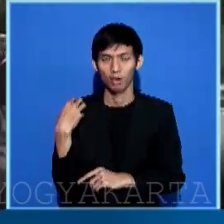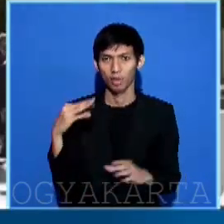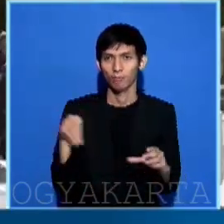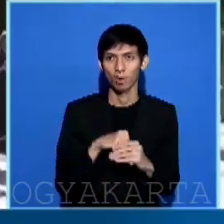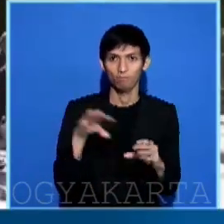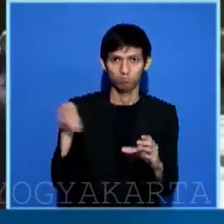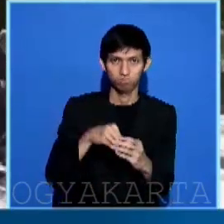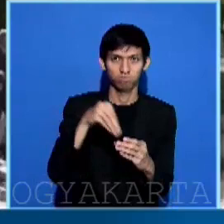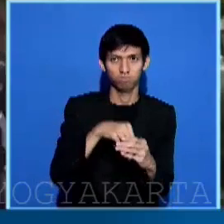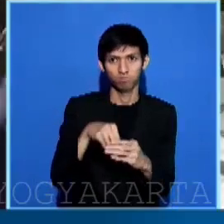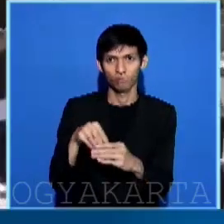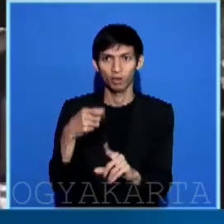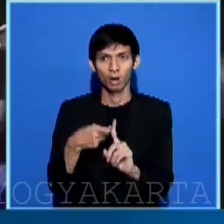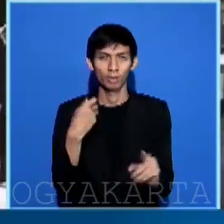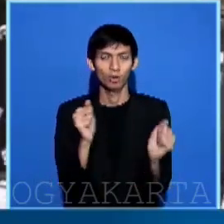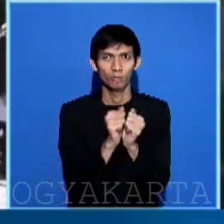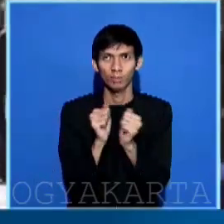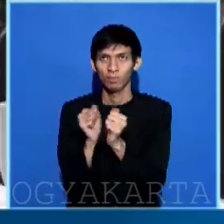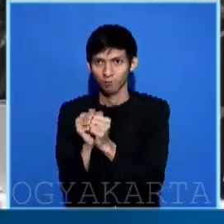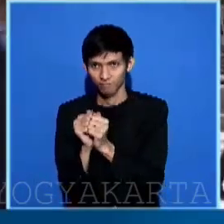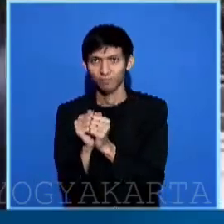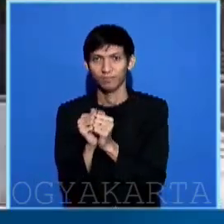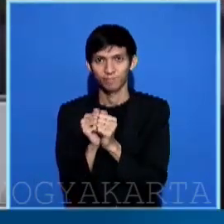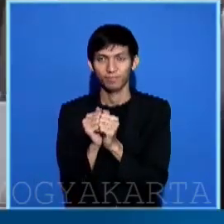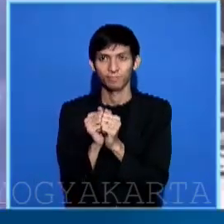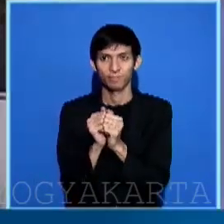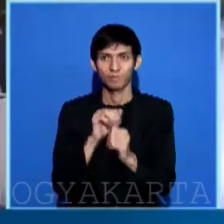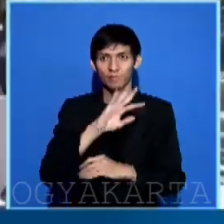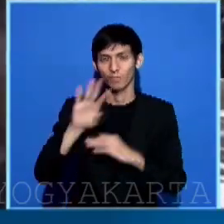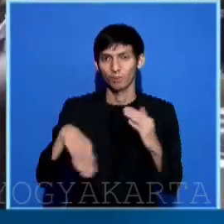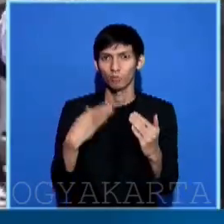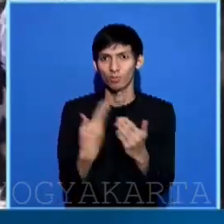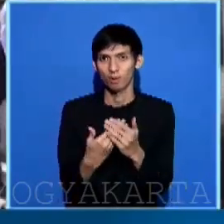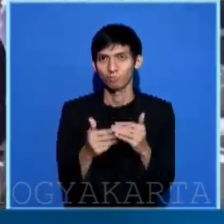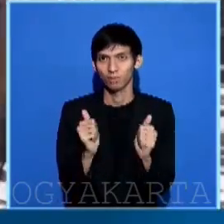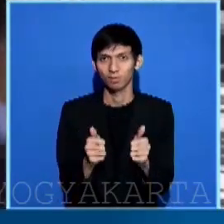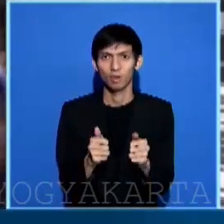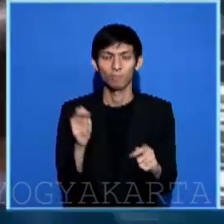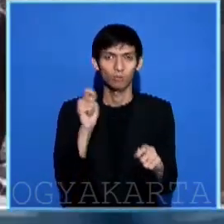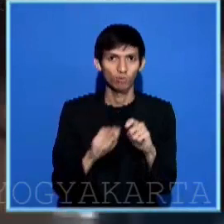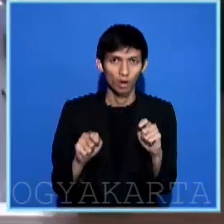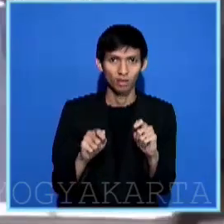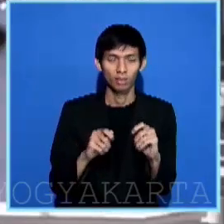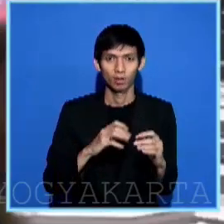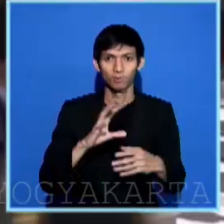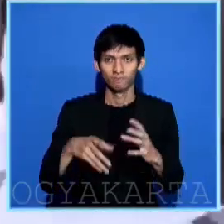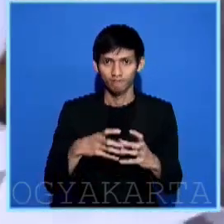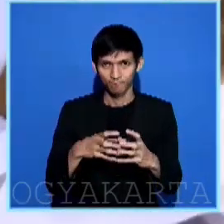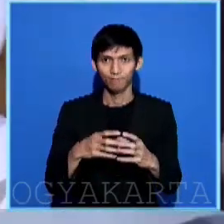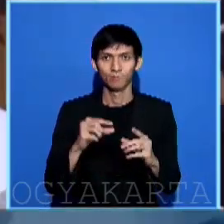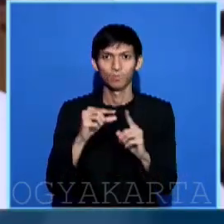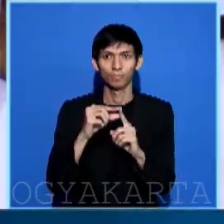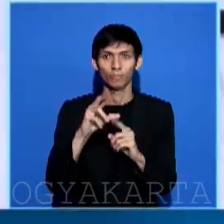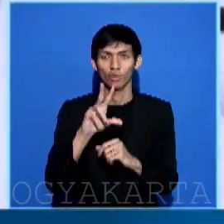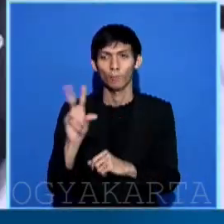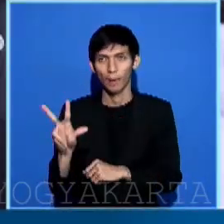dari sejumlah perjanjian sejumlah kesepakatan yang berhasil diramu selama penyelenggaraan kop 28 ini merupakan dana yang